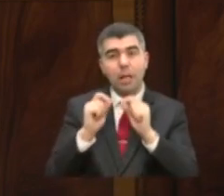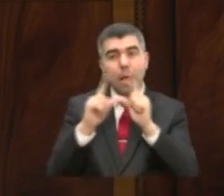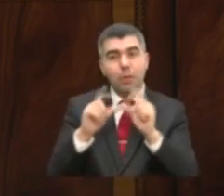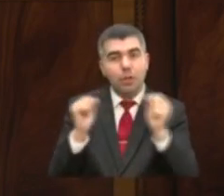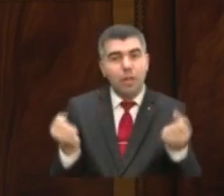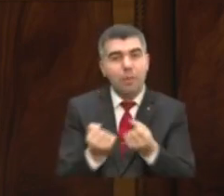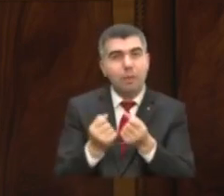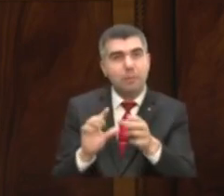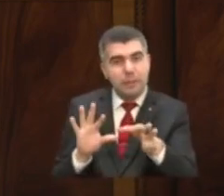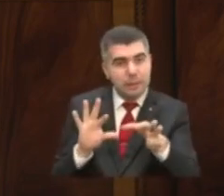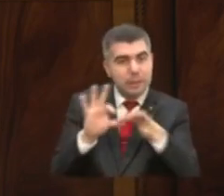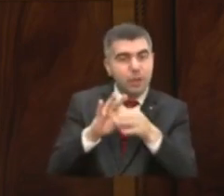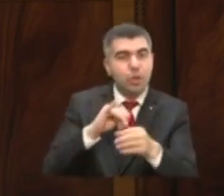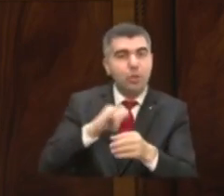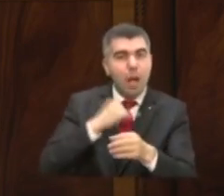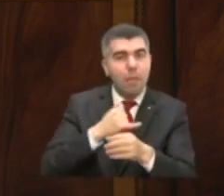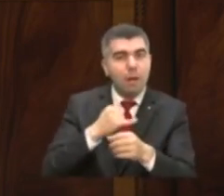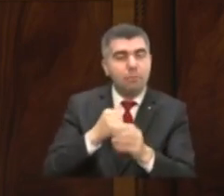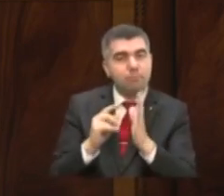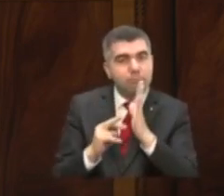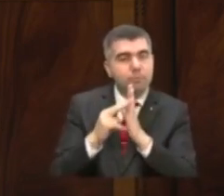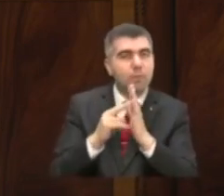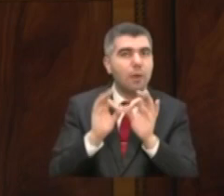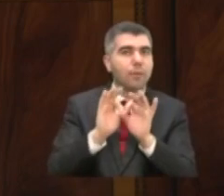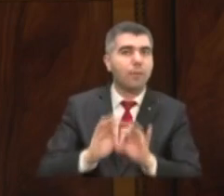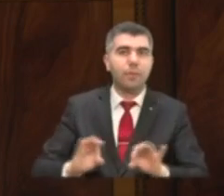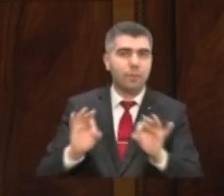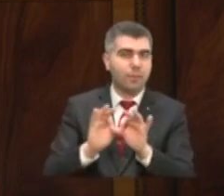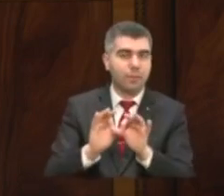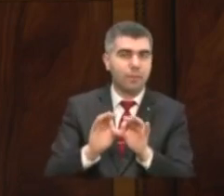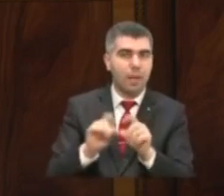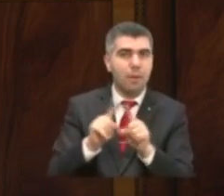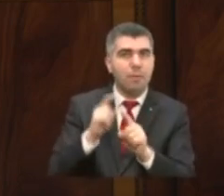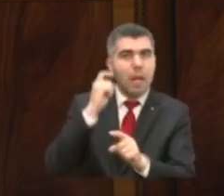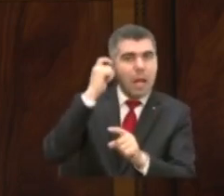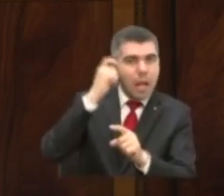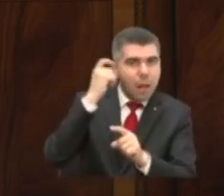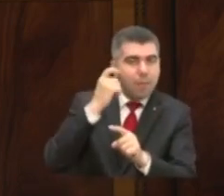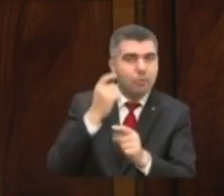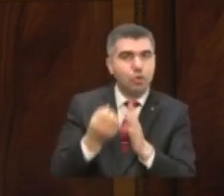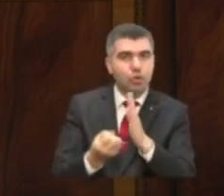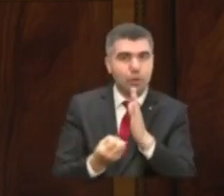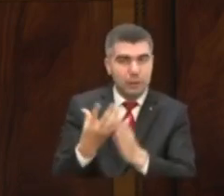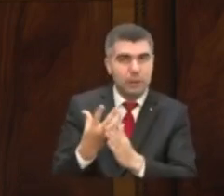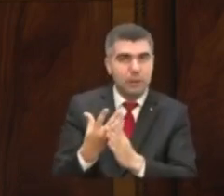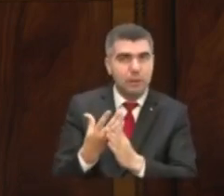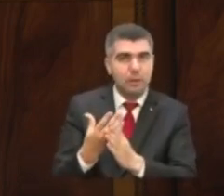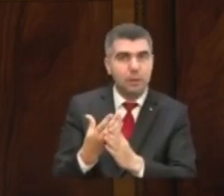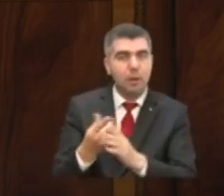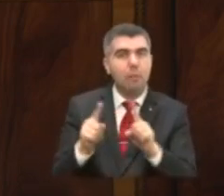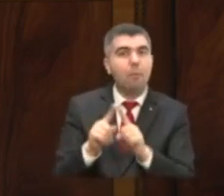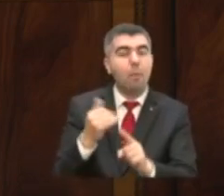إدماج الشباب صيرورة التنمية. لهذا أي تفكير في صياغة معالم نموذج تنموي جديد رهينة